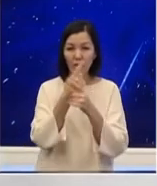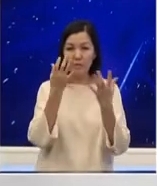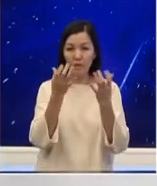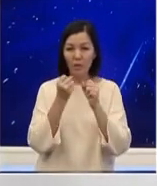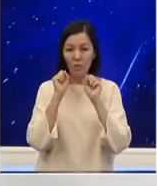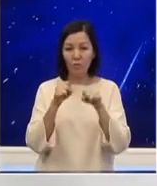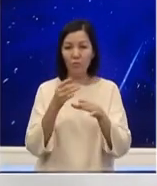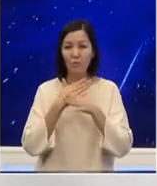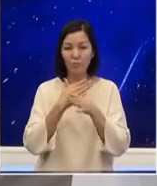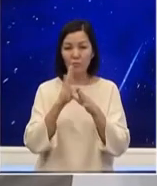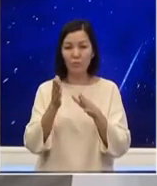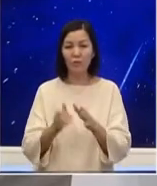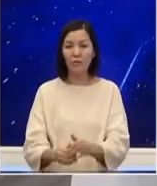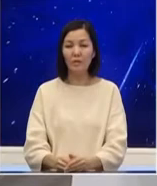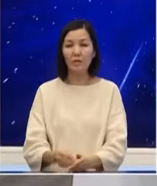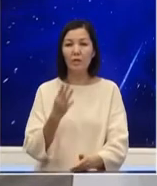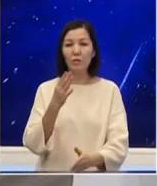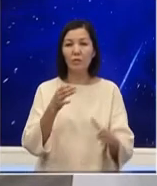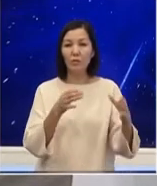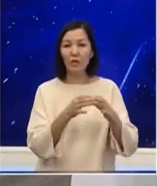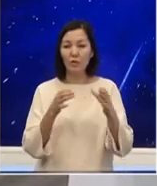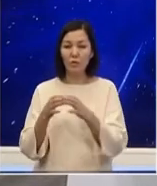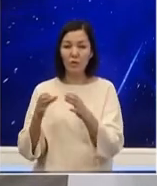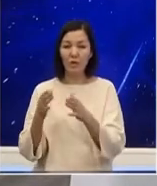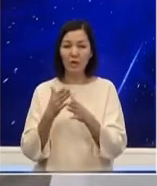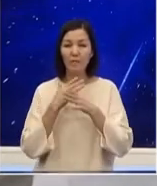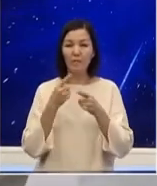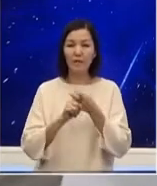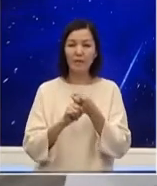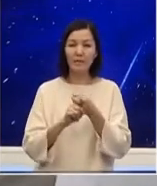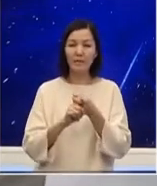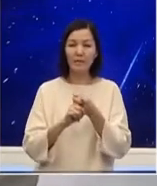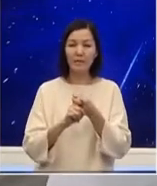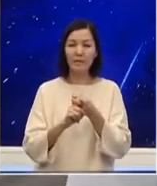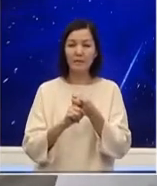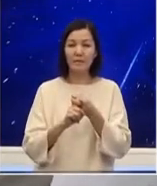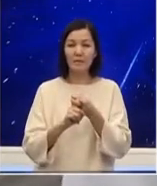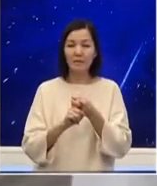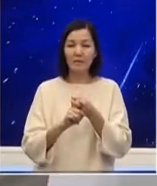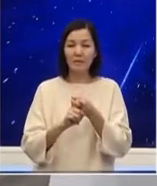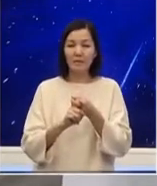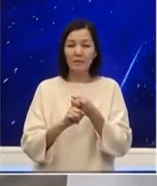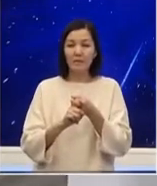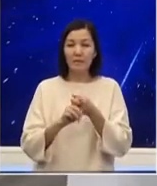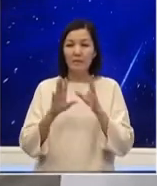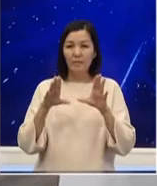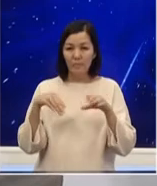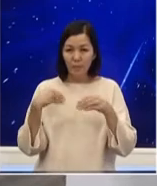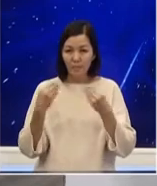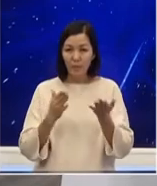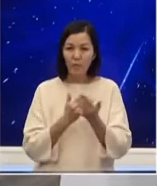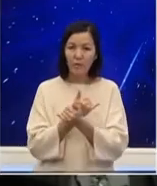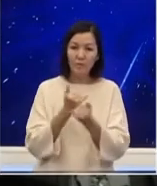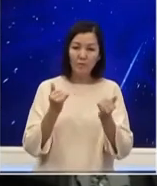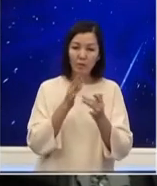көмек көрсетеді. 4 категория бөлінеді ғой. Сол категорияның байланысты жетуге беру уақыты да соған саймасай